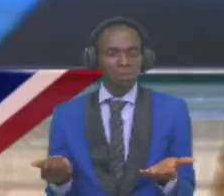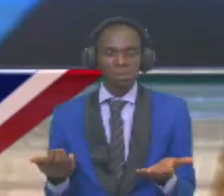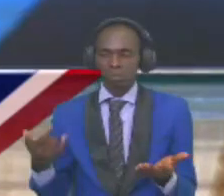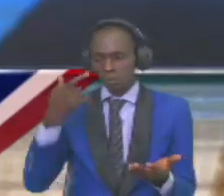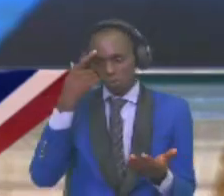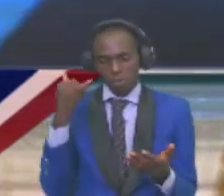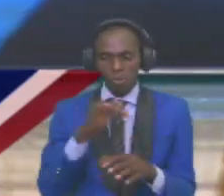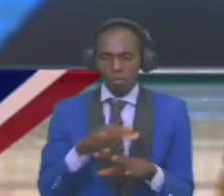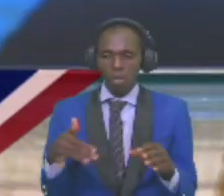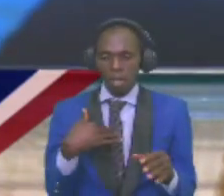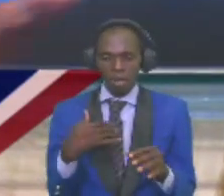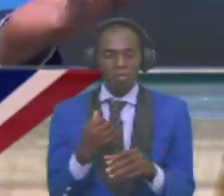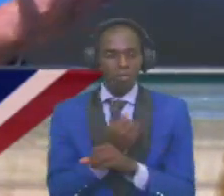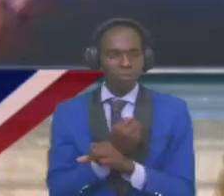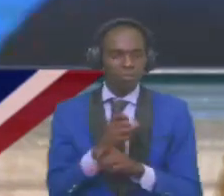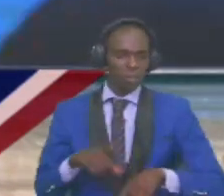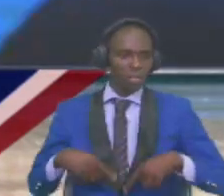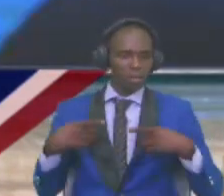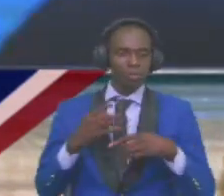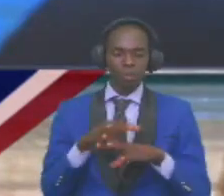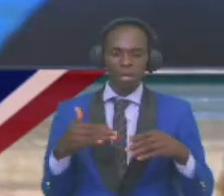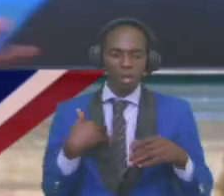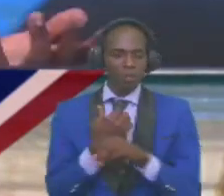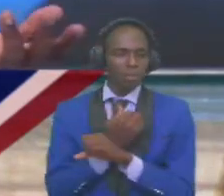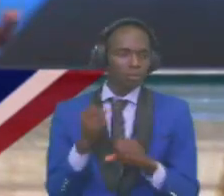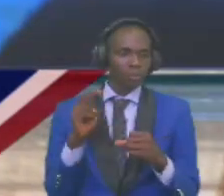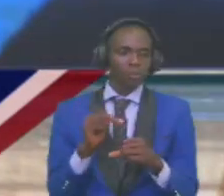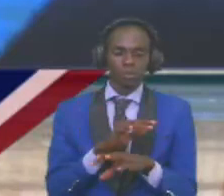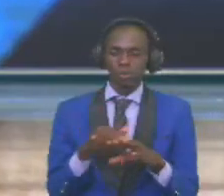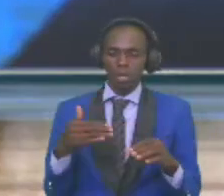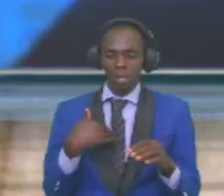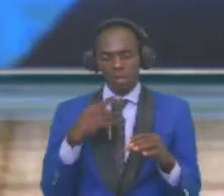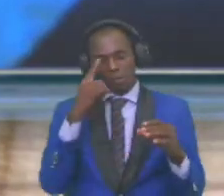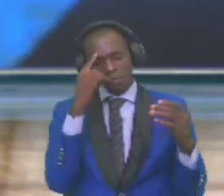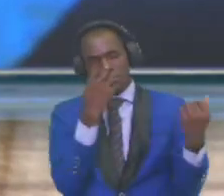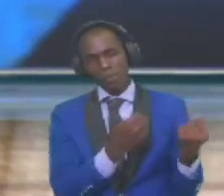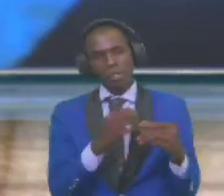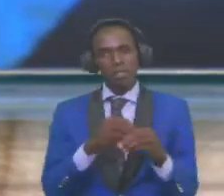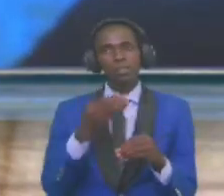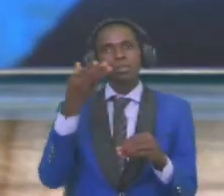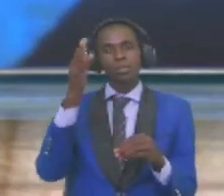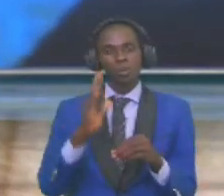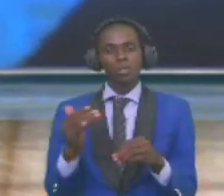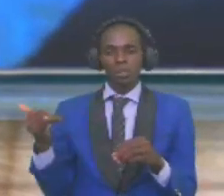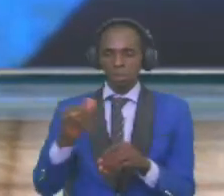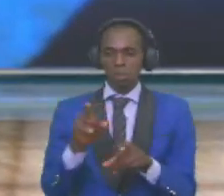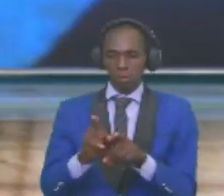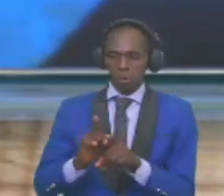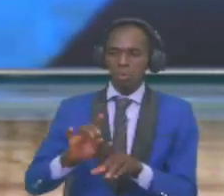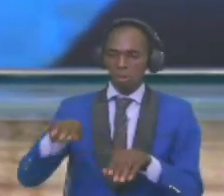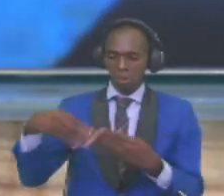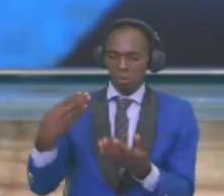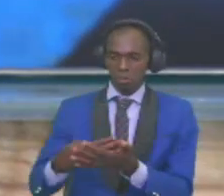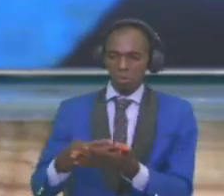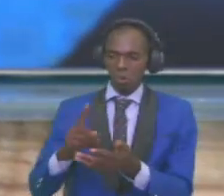ils n'ont pas l'espérance du ciel et non pas la grâce il n'a pas la foi en dieu je suis donne